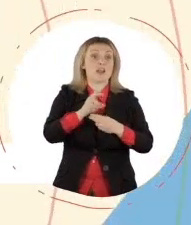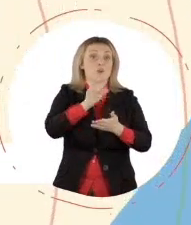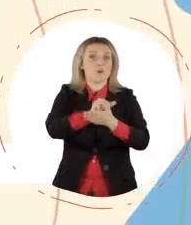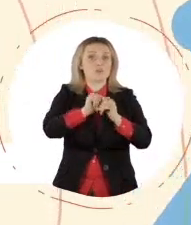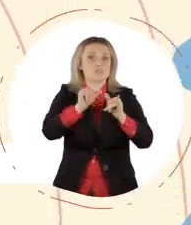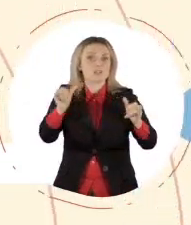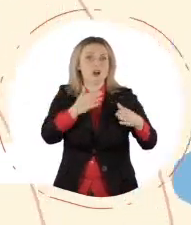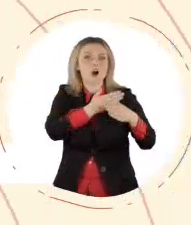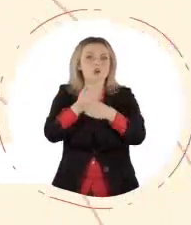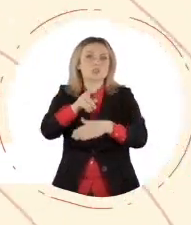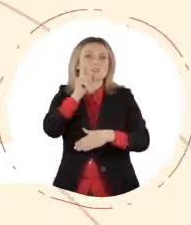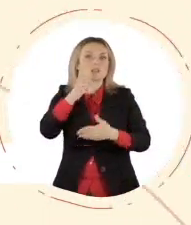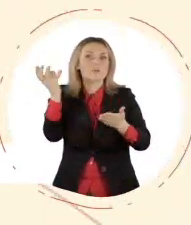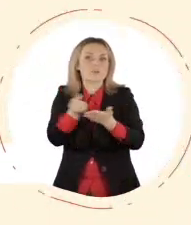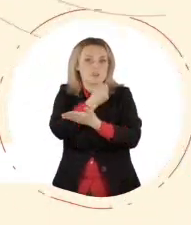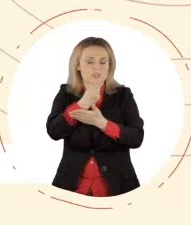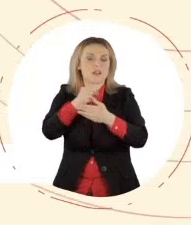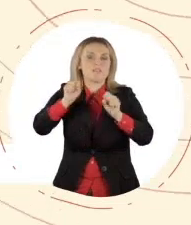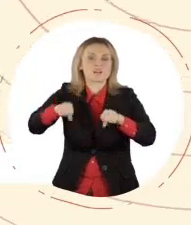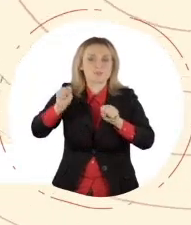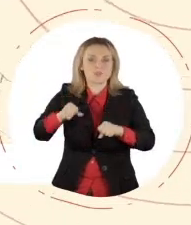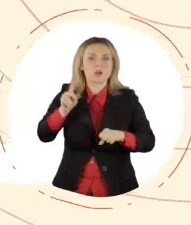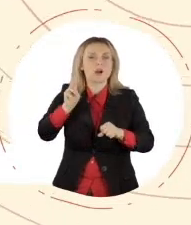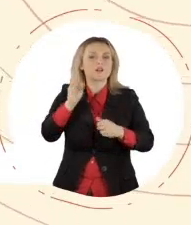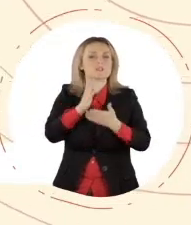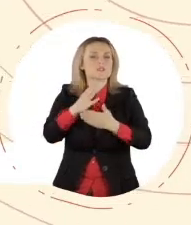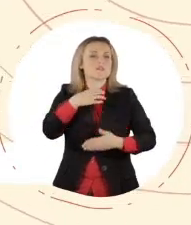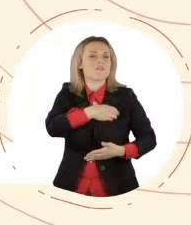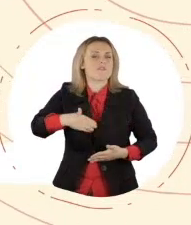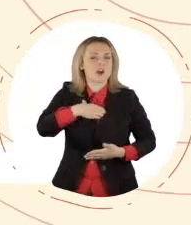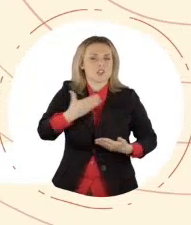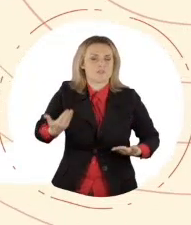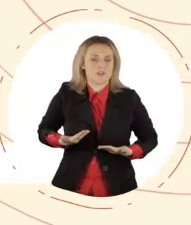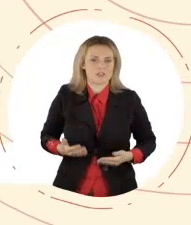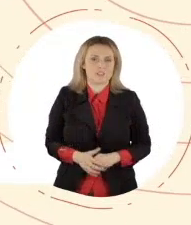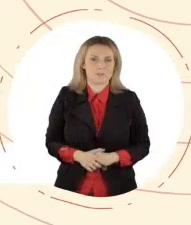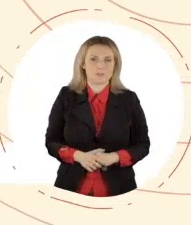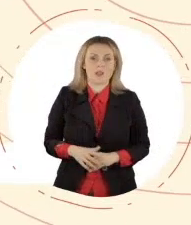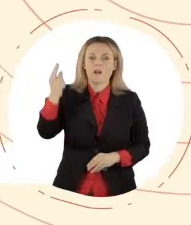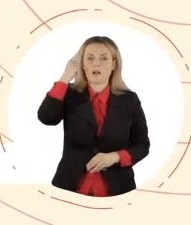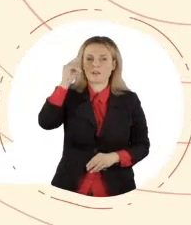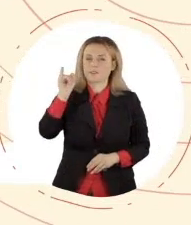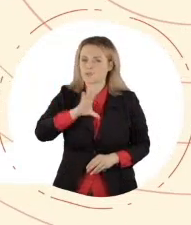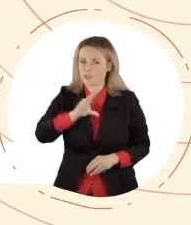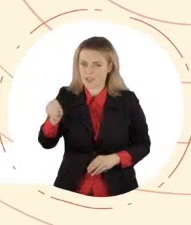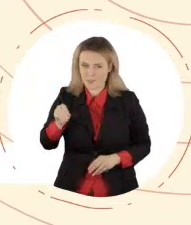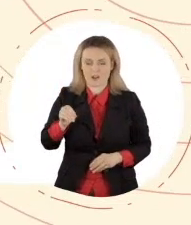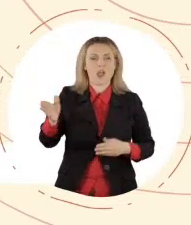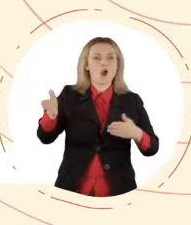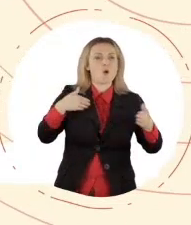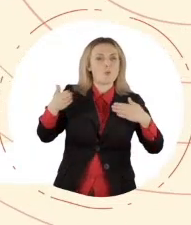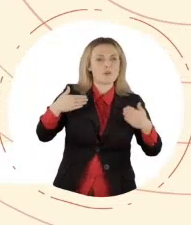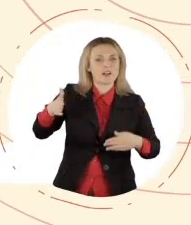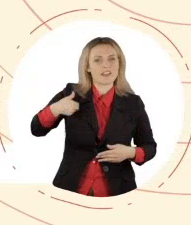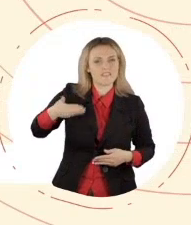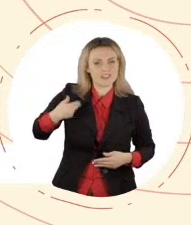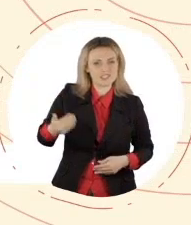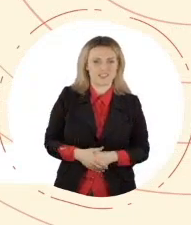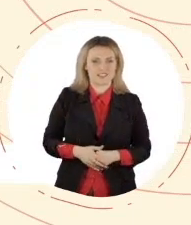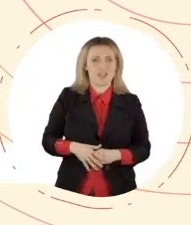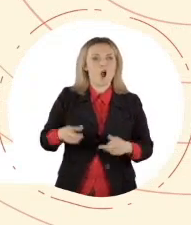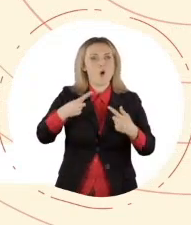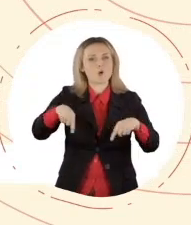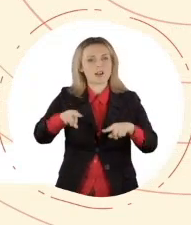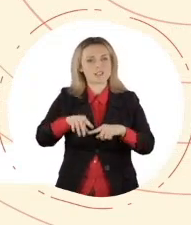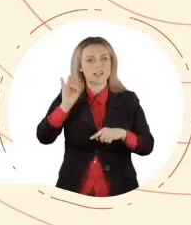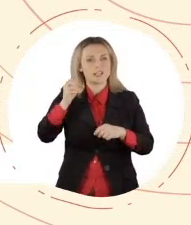Dezvoltare, ajută tinerii să obțină abilități importante de viață, cum ar fi gândire critică, comunicare eficientă,